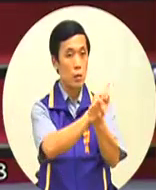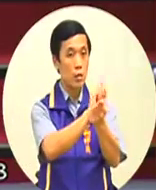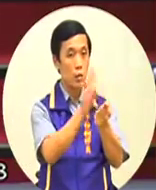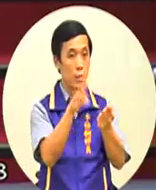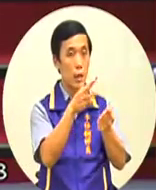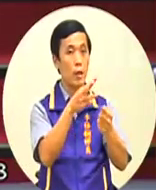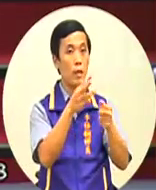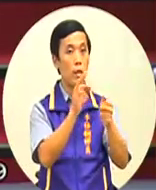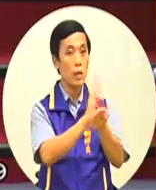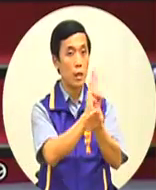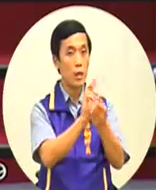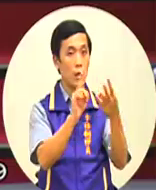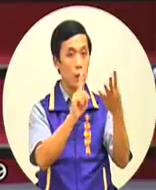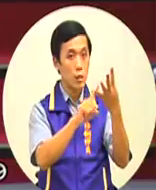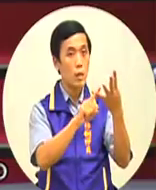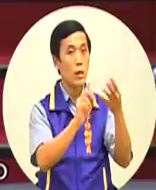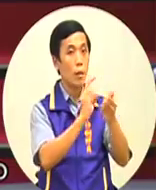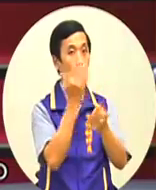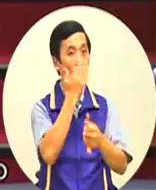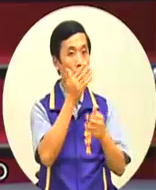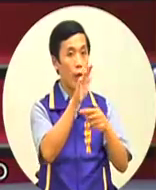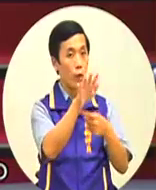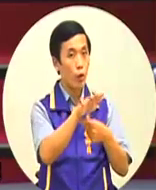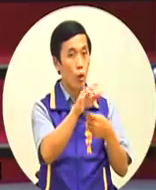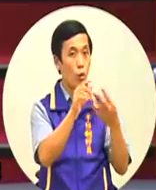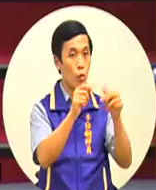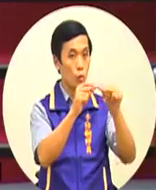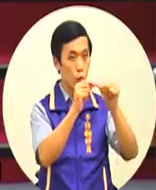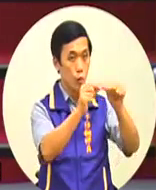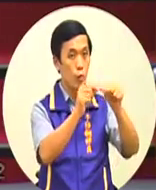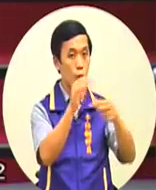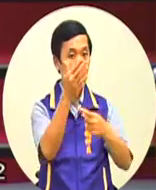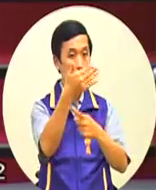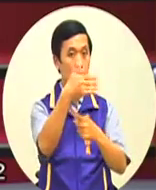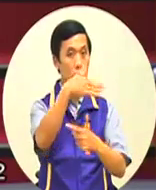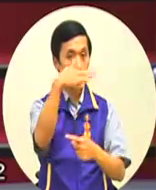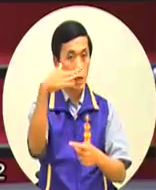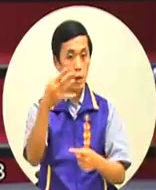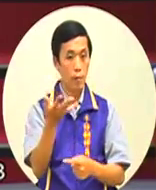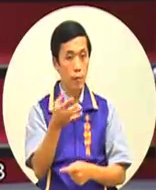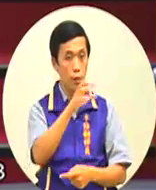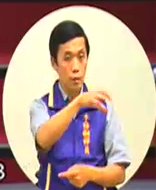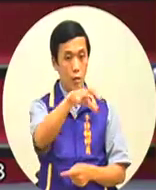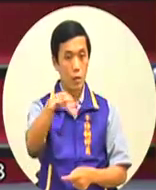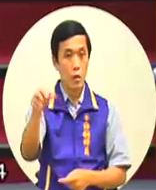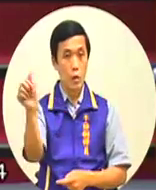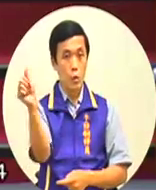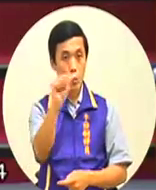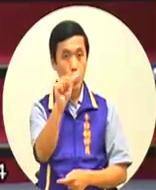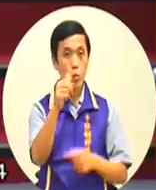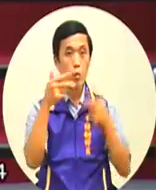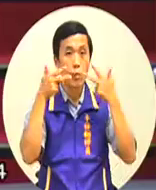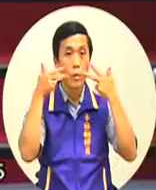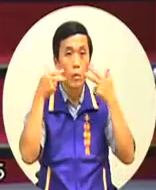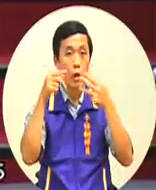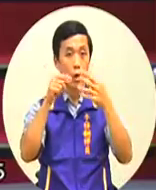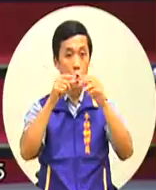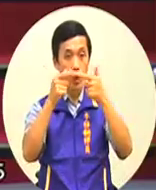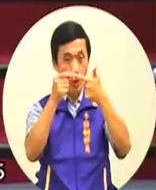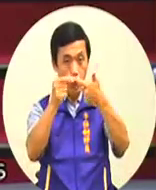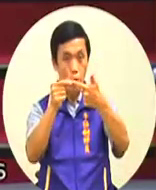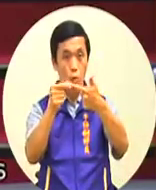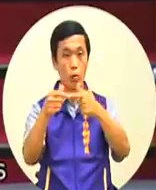美浓旗山这个地方的这个原住民，那第二个可能就是针对沿海了，就